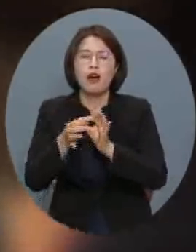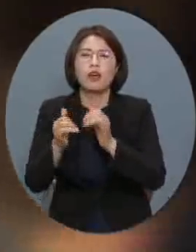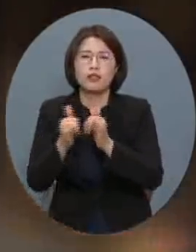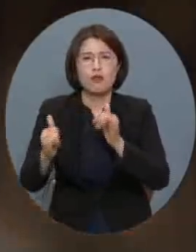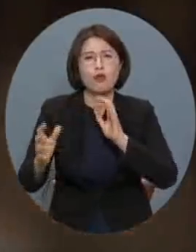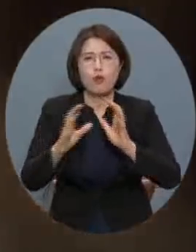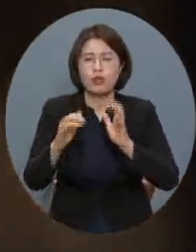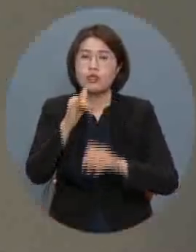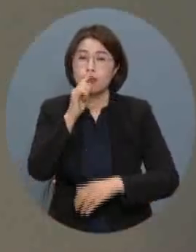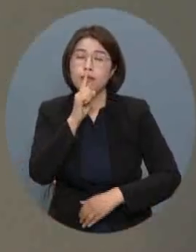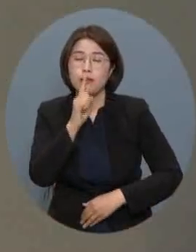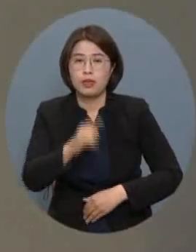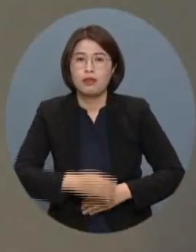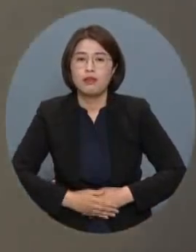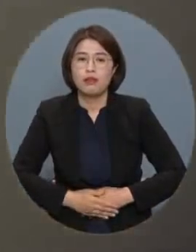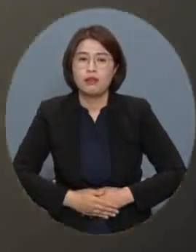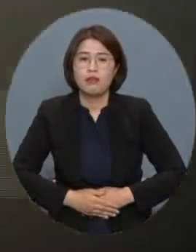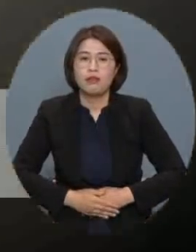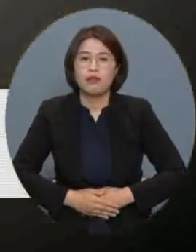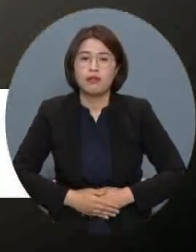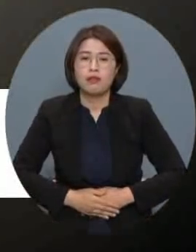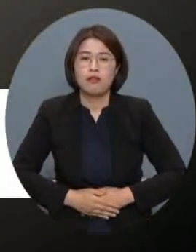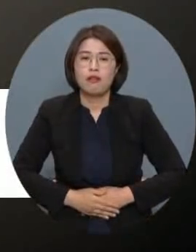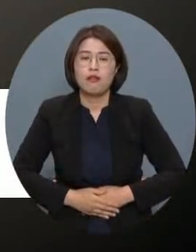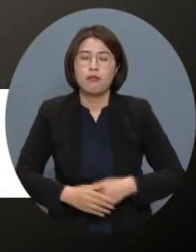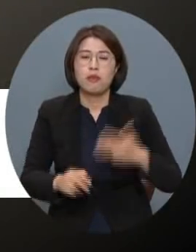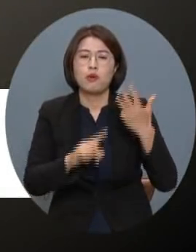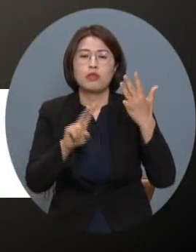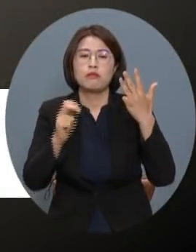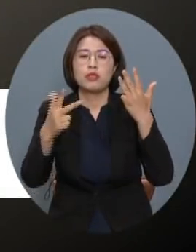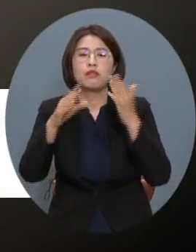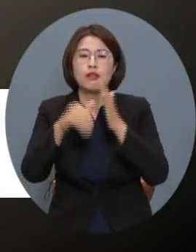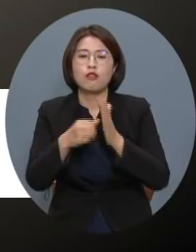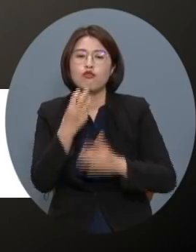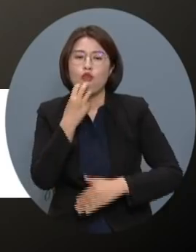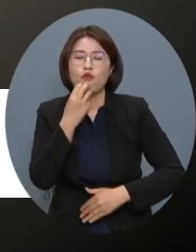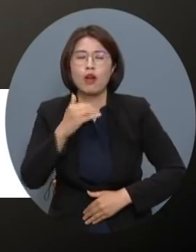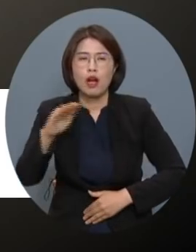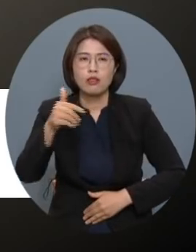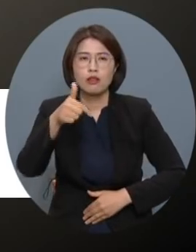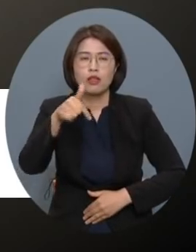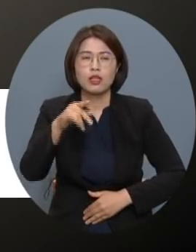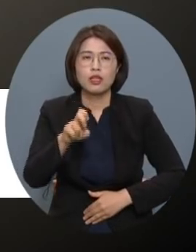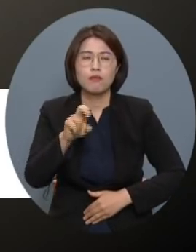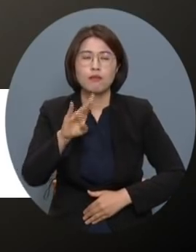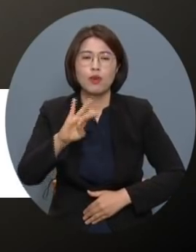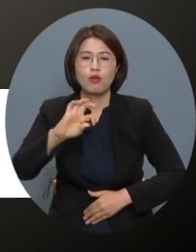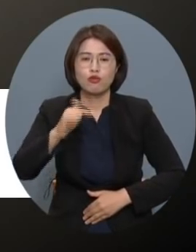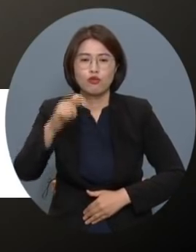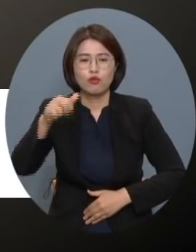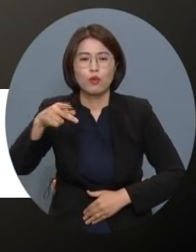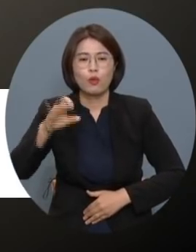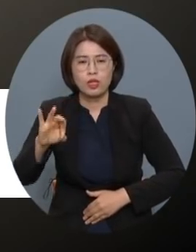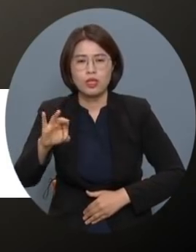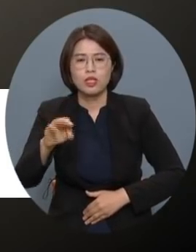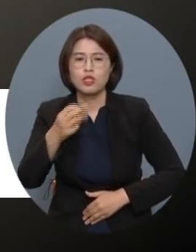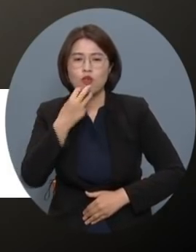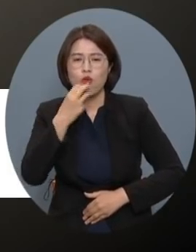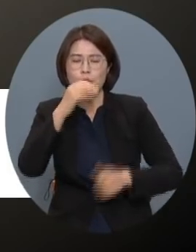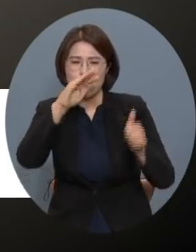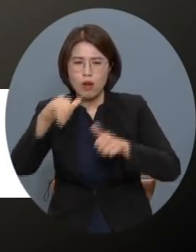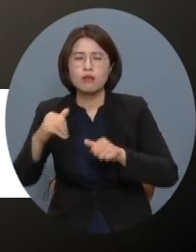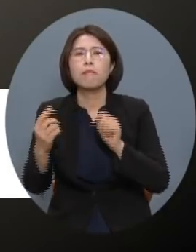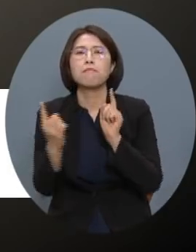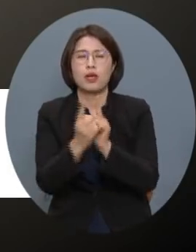했다는 겁니다. 27일에 바로 서울 올라가가 김동주하고 우동주하고 전부 다 아 서울 올라가 성사 나갔겠지요.